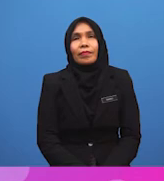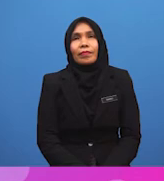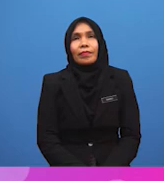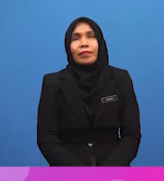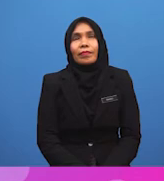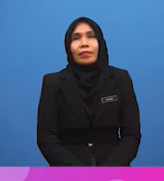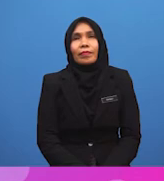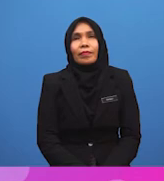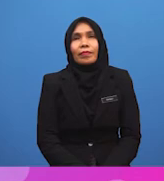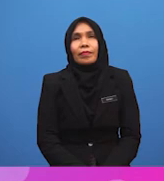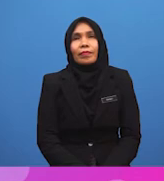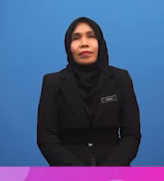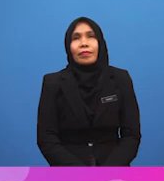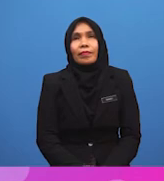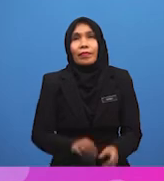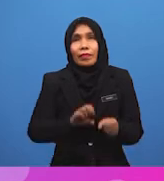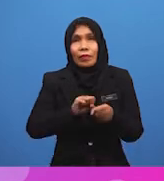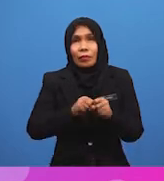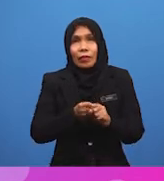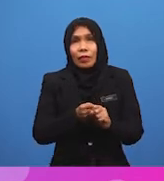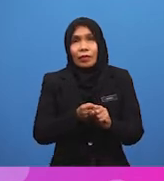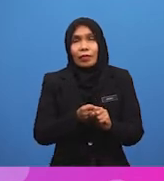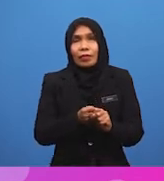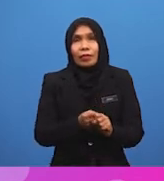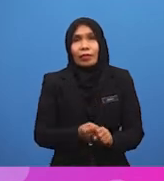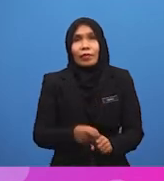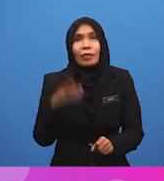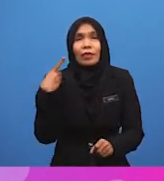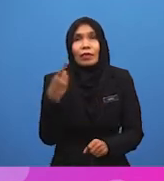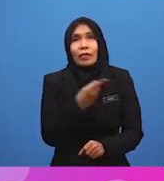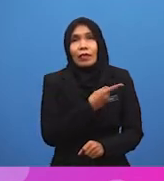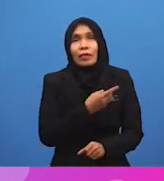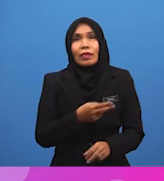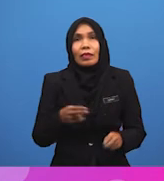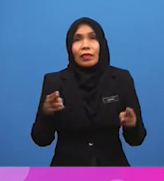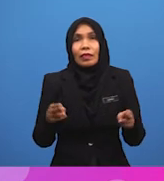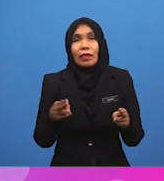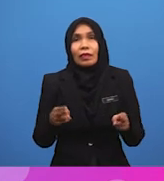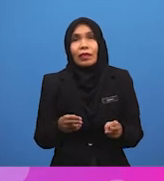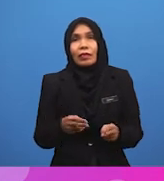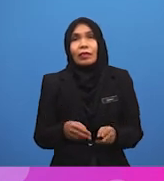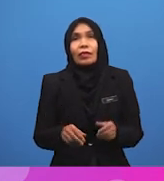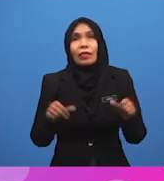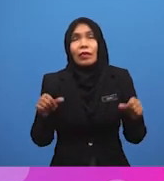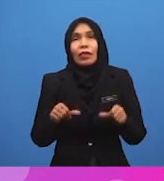pembelajaran hari ini. Maka kesimpulannya, murid-murid, kita haruslah mengamalkan